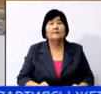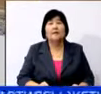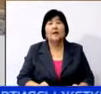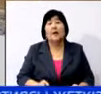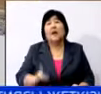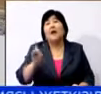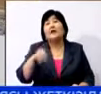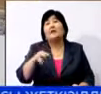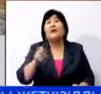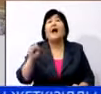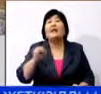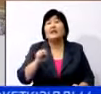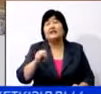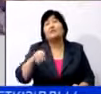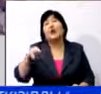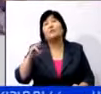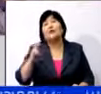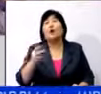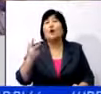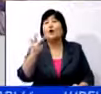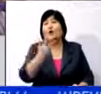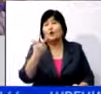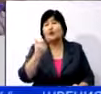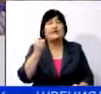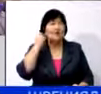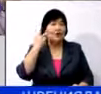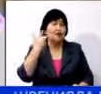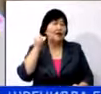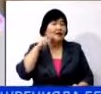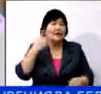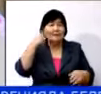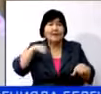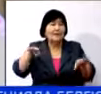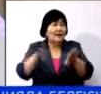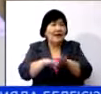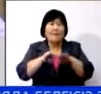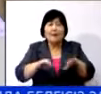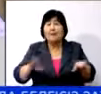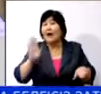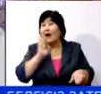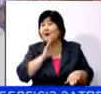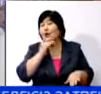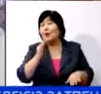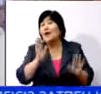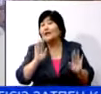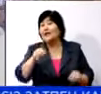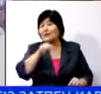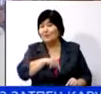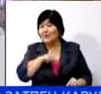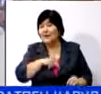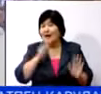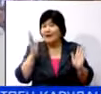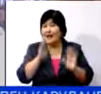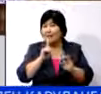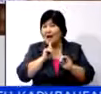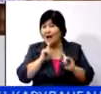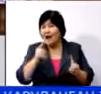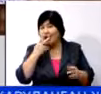Радмила, Анастасия және Мина үшемдер 3 жаста. Бір-біріне айнымайтын бүлдіршіндердің анасы оларды тек мінезімен табиғатынан